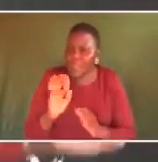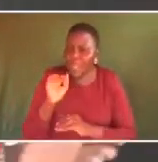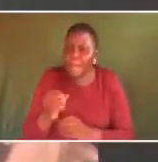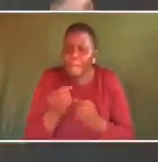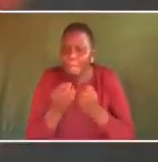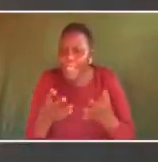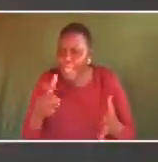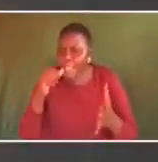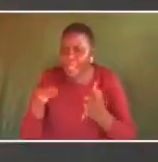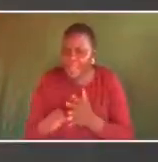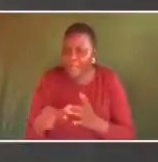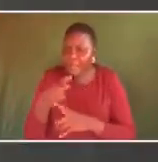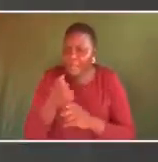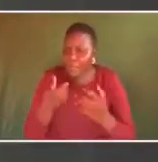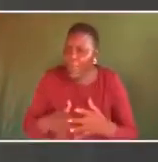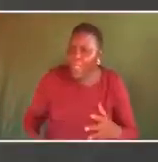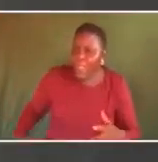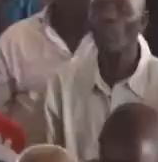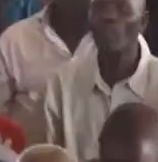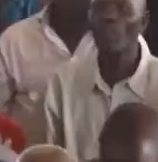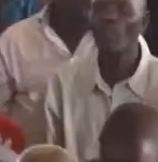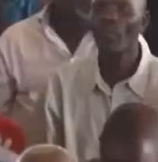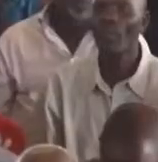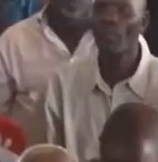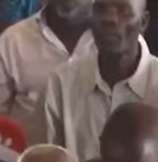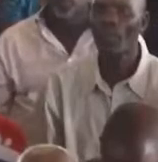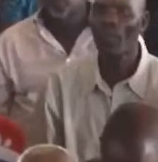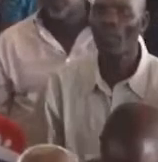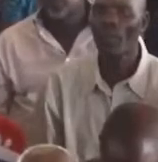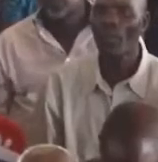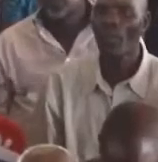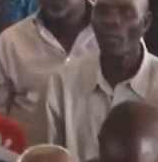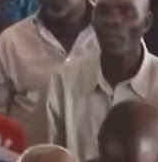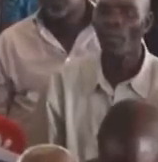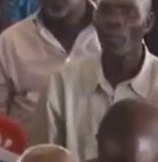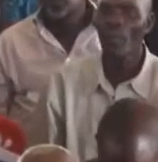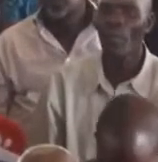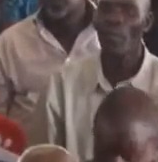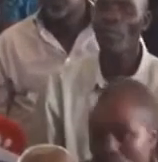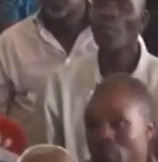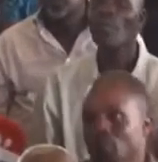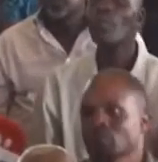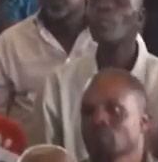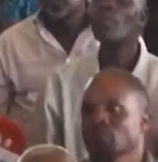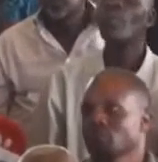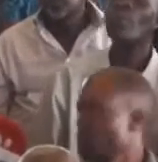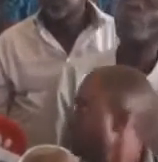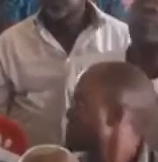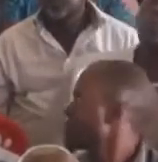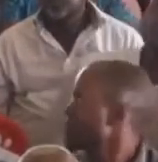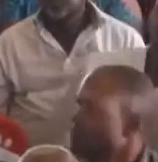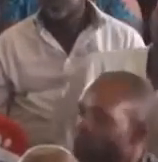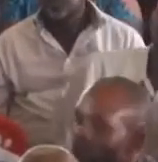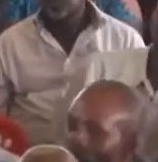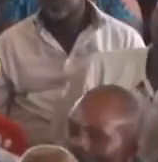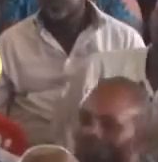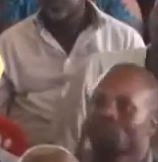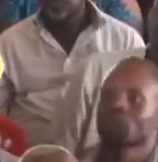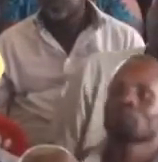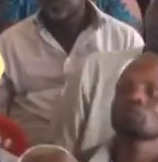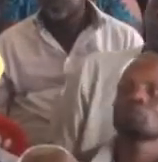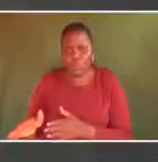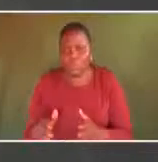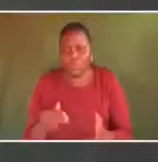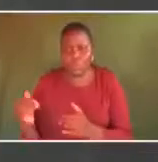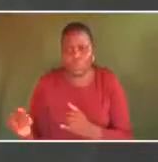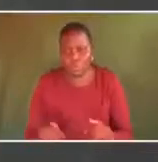nyingi pia zikuja hii sehemu ndio watu wetu pia waweze kupata kazi. Kwa hayo mengi na machache, your excellency, wacha nichukue fursa hii nialike